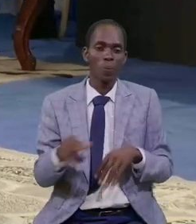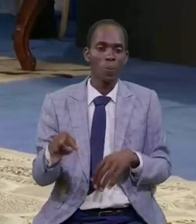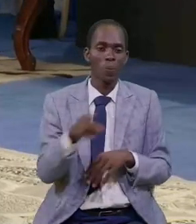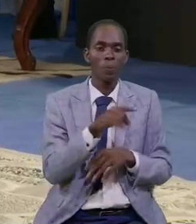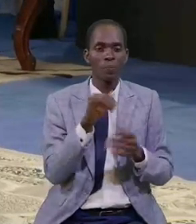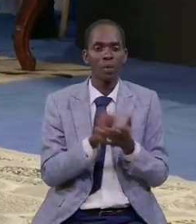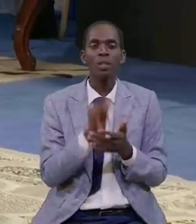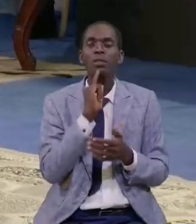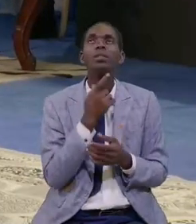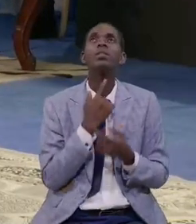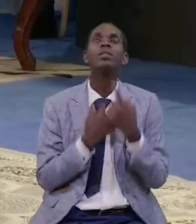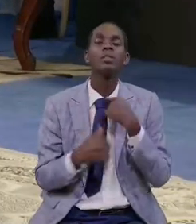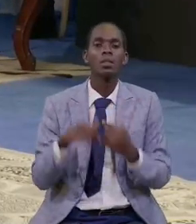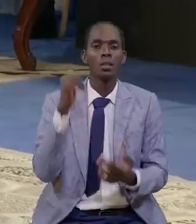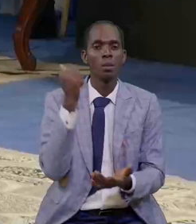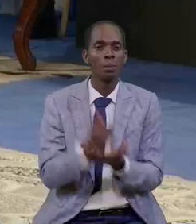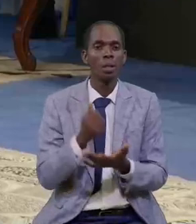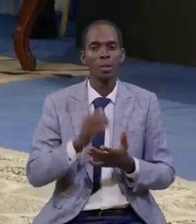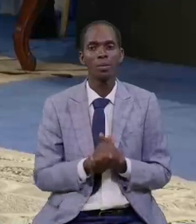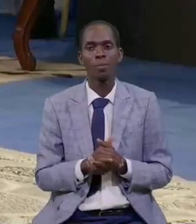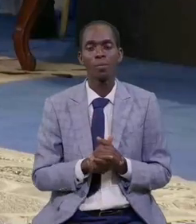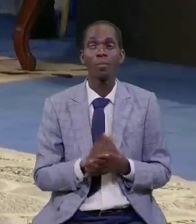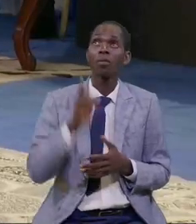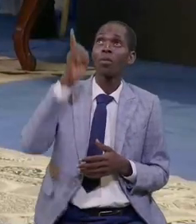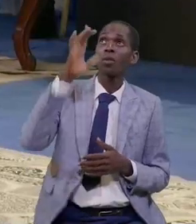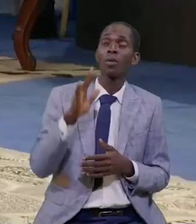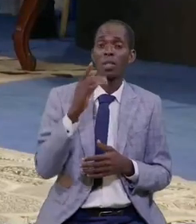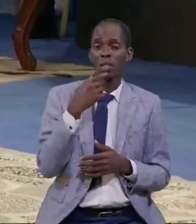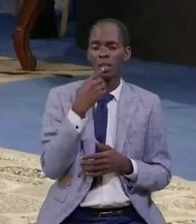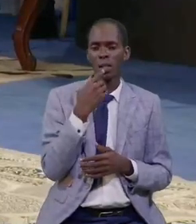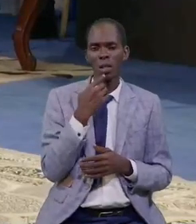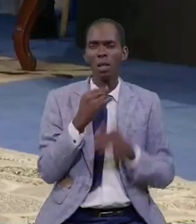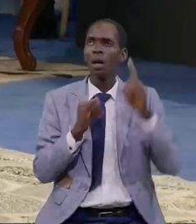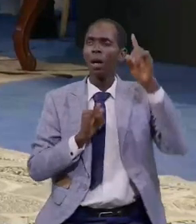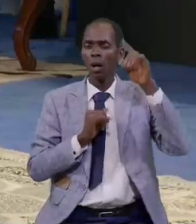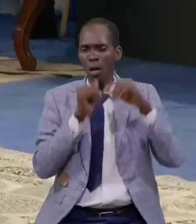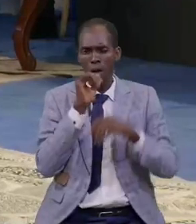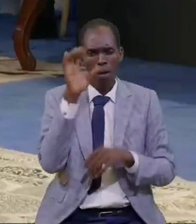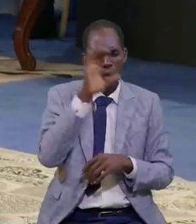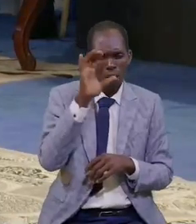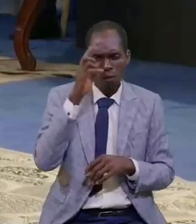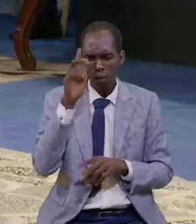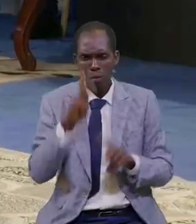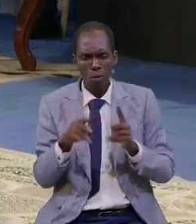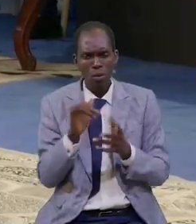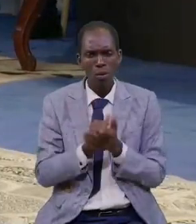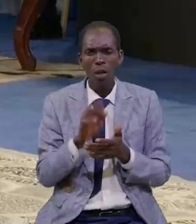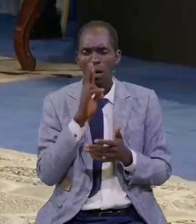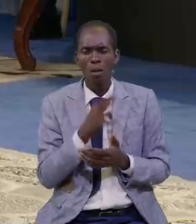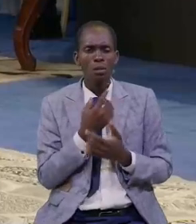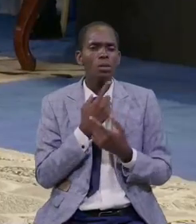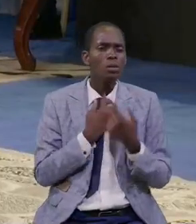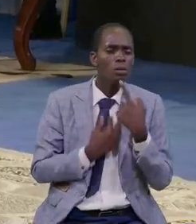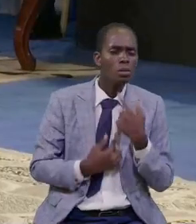EAU sur le sol altéré amen Dieu dit je cherche ceux qui ont soif et je vais répendre des EAU